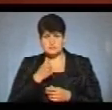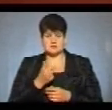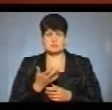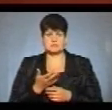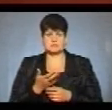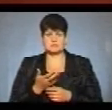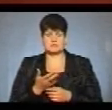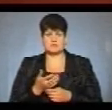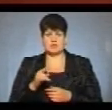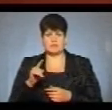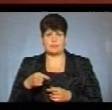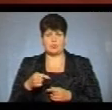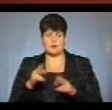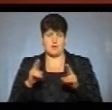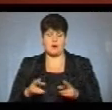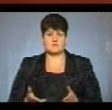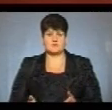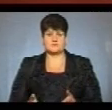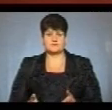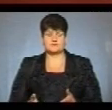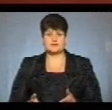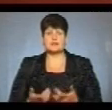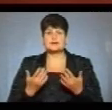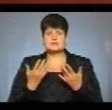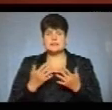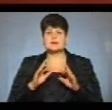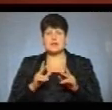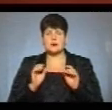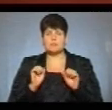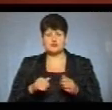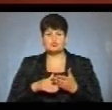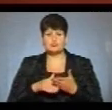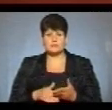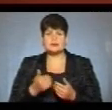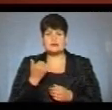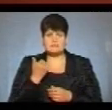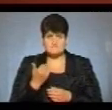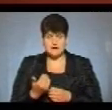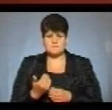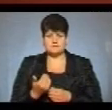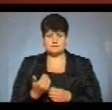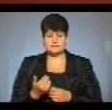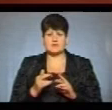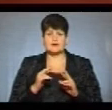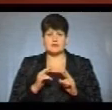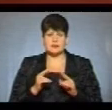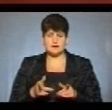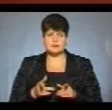рамках вимог правил. Скажіть, як тут могли би допомогти вам, чи діяти від